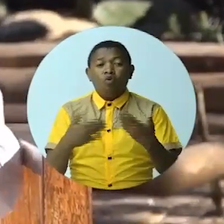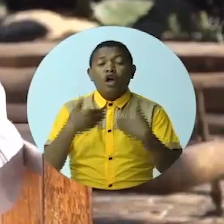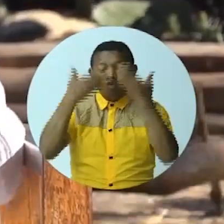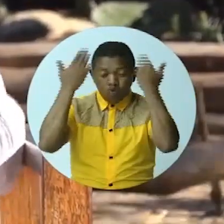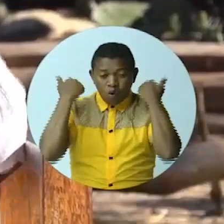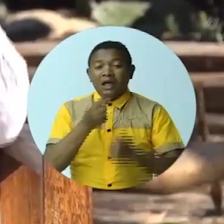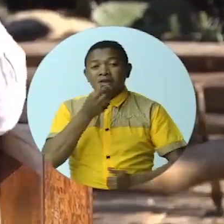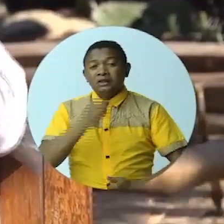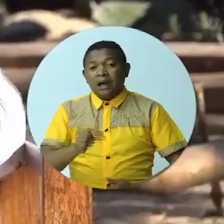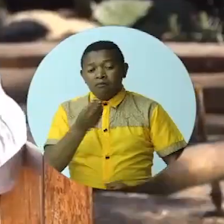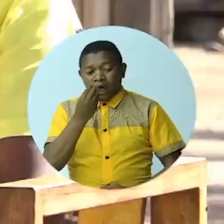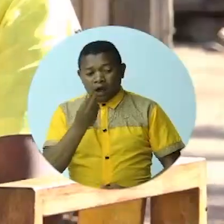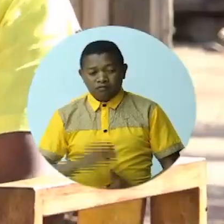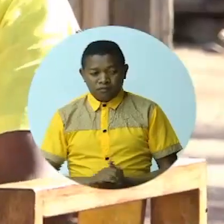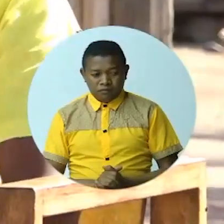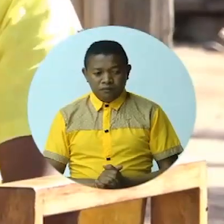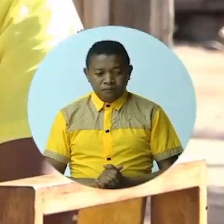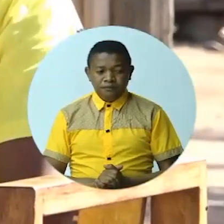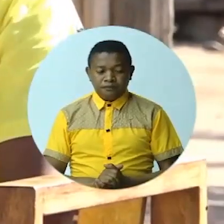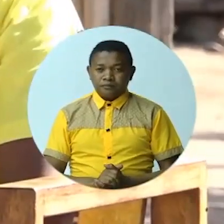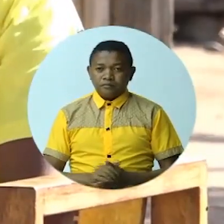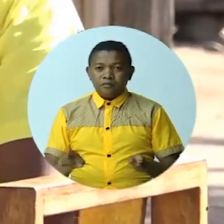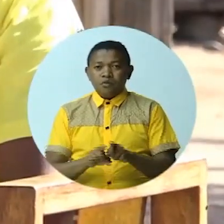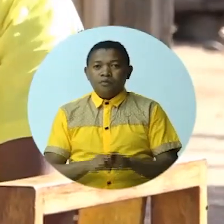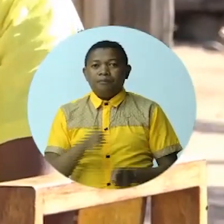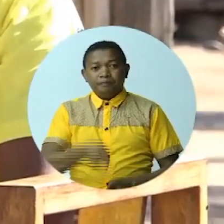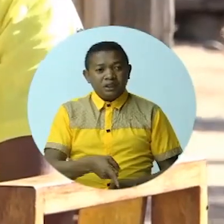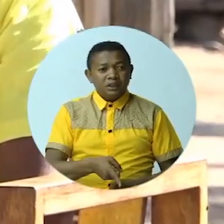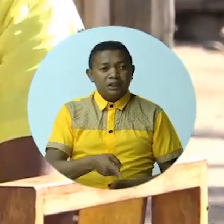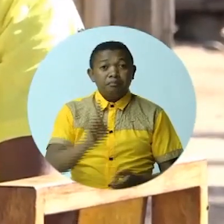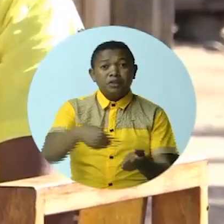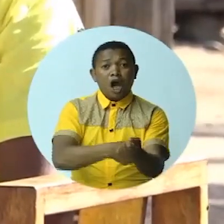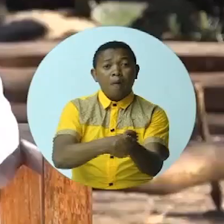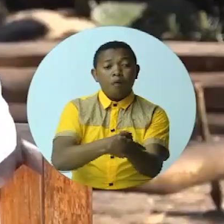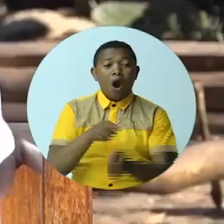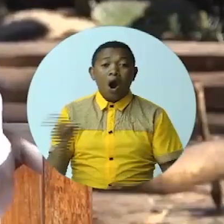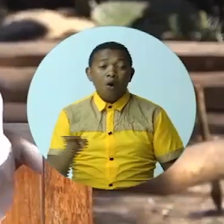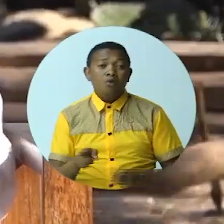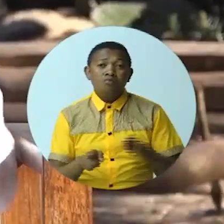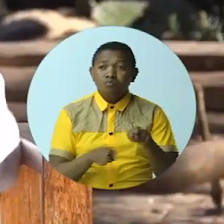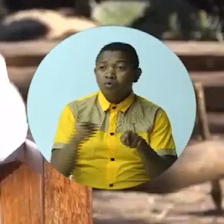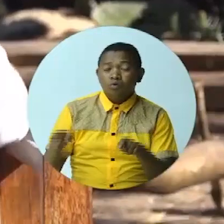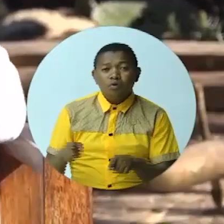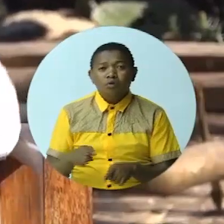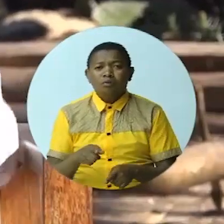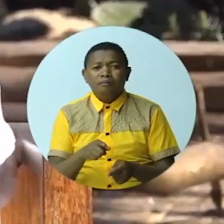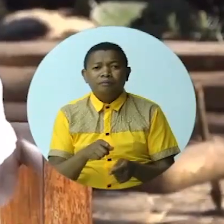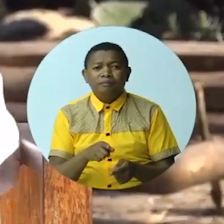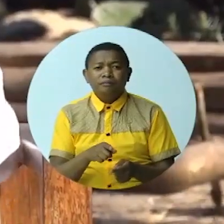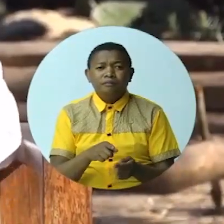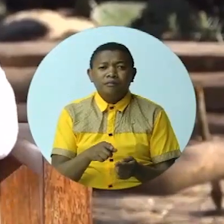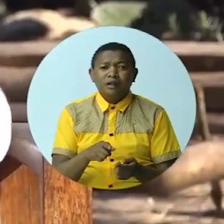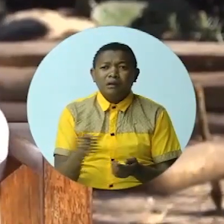dia apetraka, alaina ny lanjan'izy ireo, jerevana inona ny sakafo ara-pahasalamana